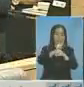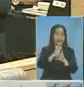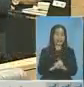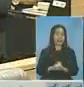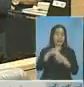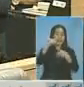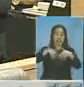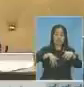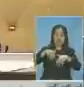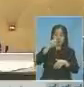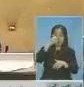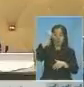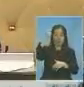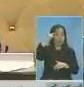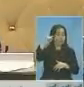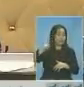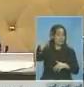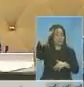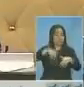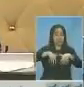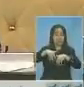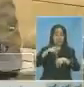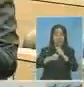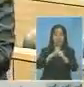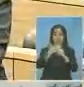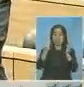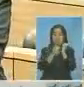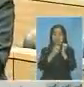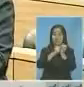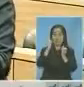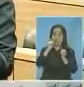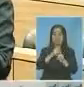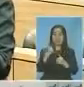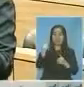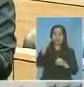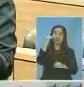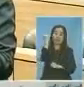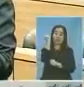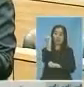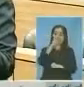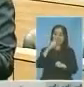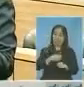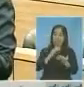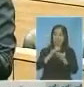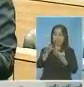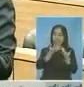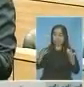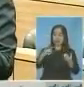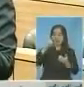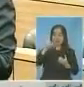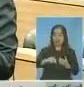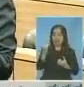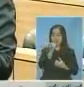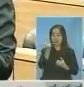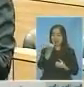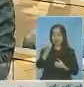ชาชนทานแล้วไม่นึกถึงพี่น้องประชาชนที่เขายากจนน่ะนะคะเขาต้องการซื้อของถูกแต่เอาของถูกแล้วไม่ดี